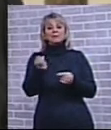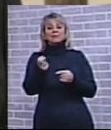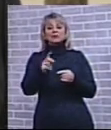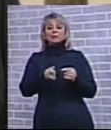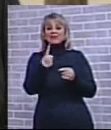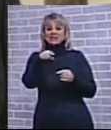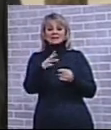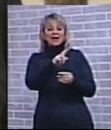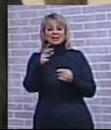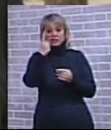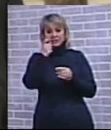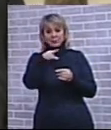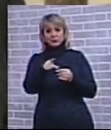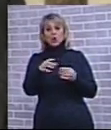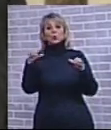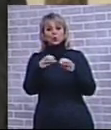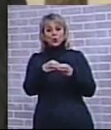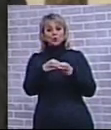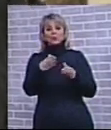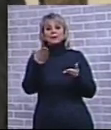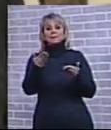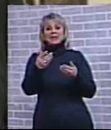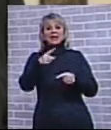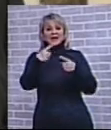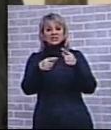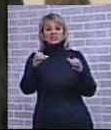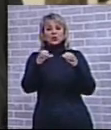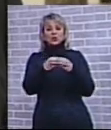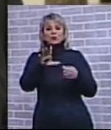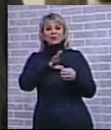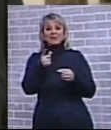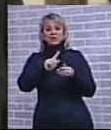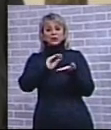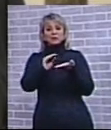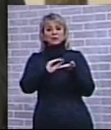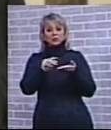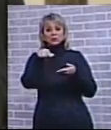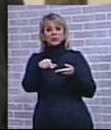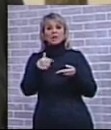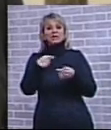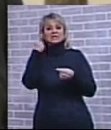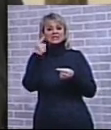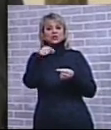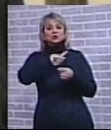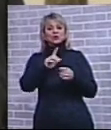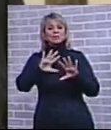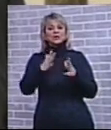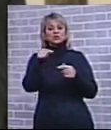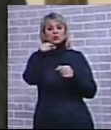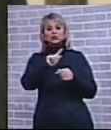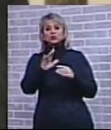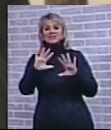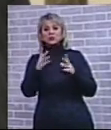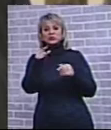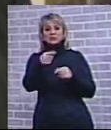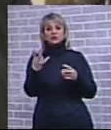какие-то сообщения в группы, вот родительские группы бывают, которые пишут, вот мы слышали, что-то происходит, что-то